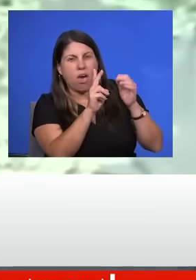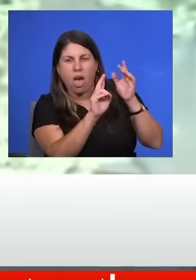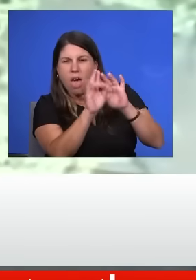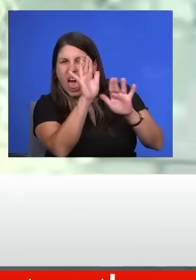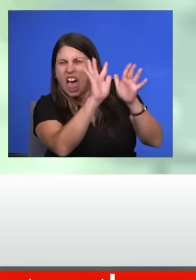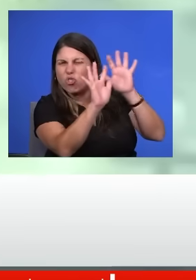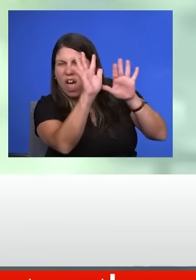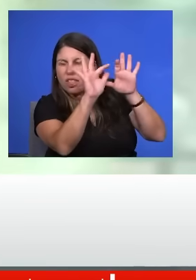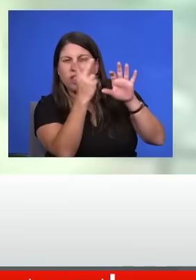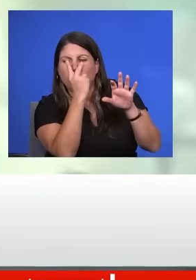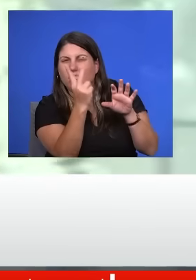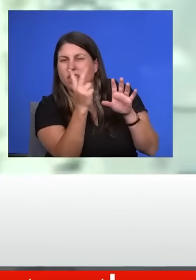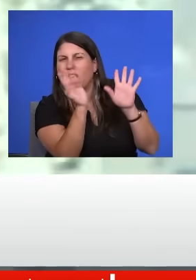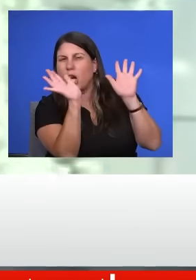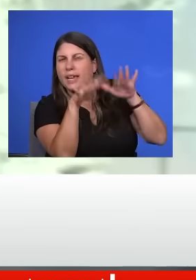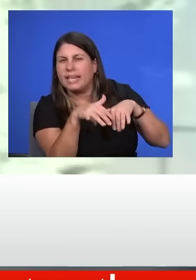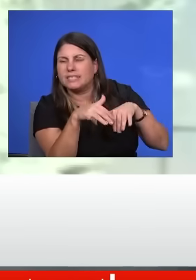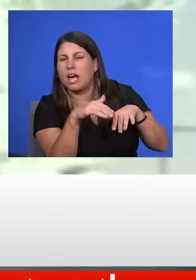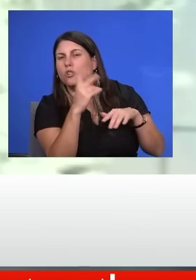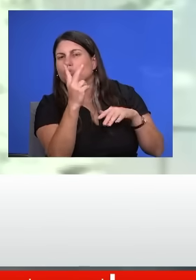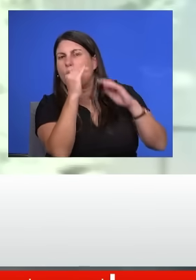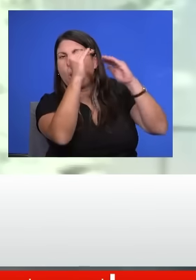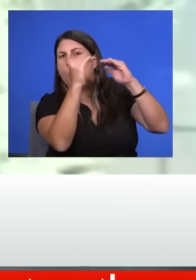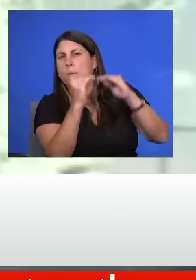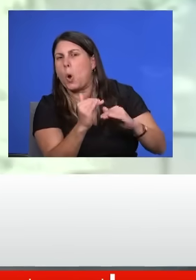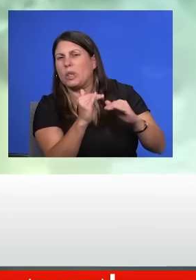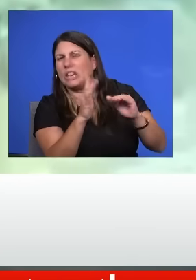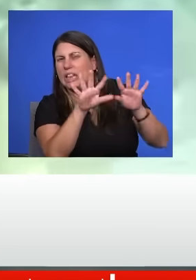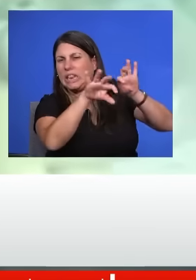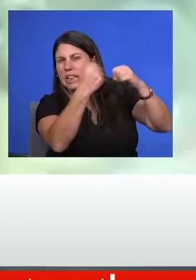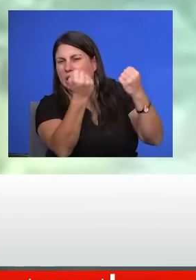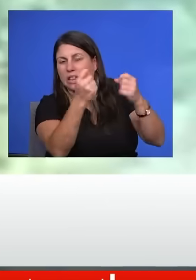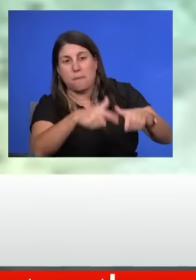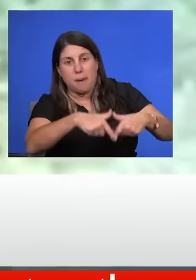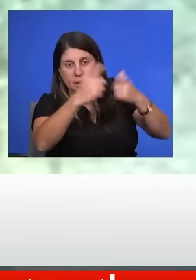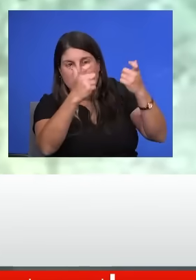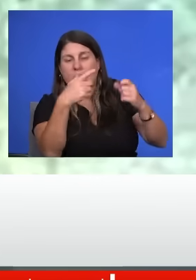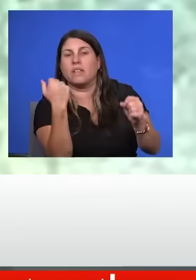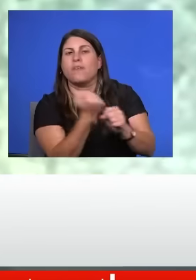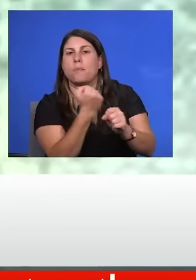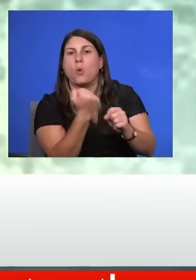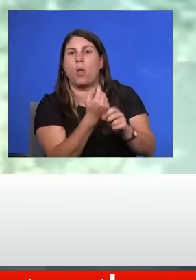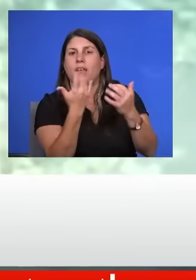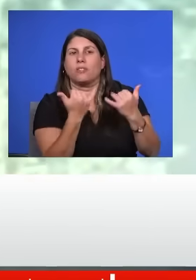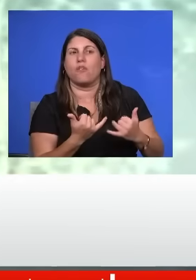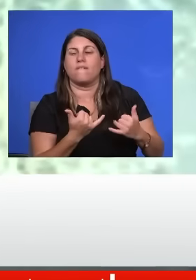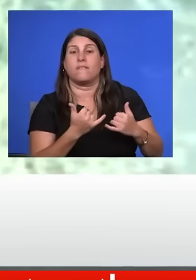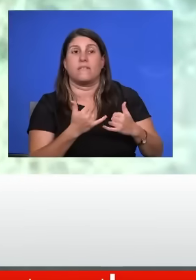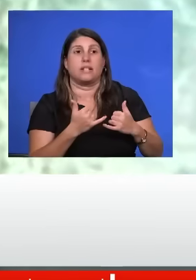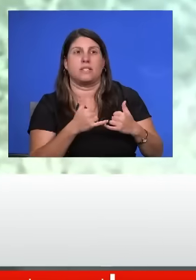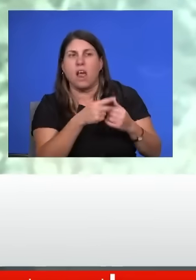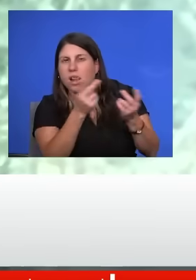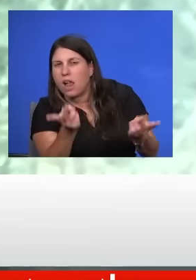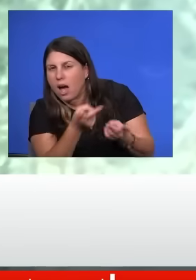של שתי הקומות האלה שם בבניין, והפעולות כרגע של לסרוק של הצוותים